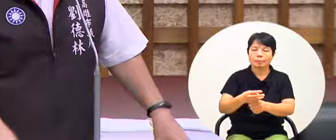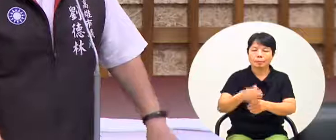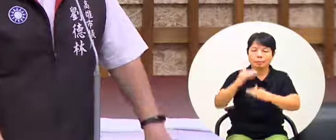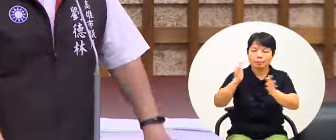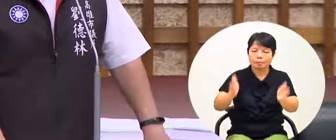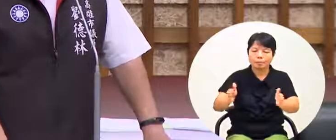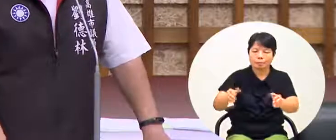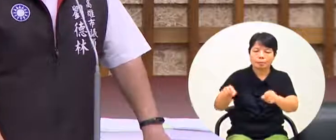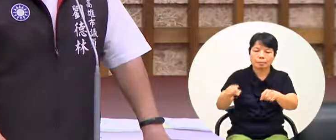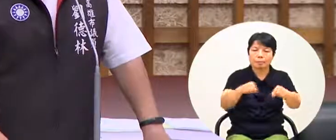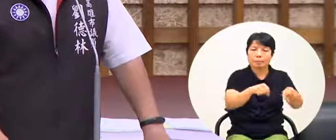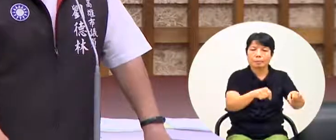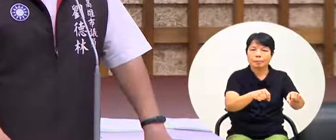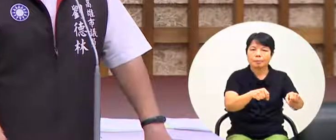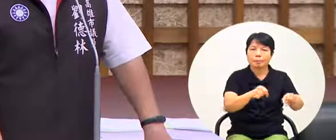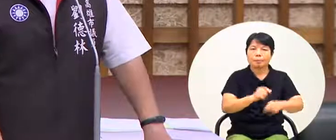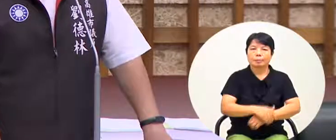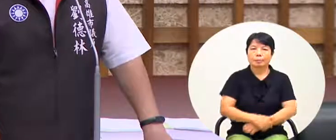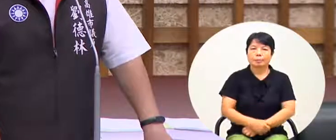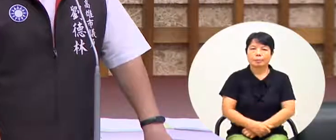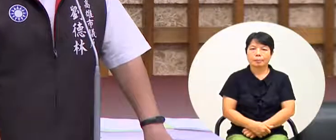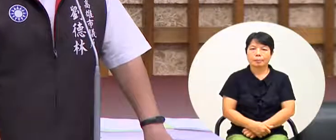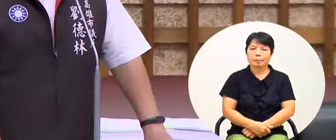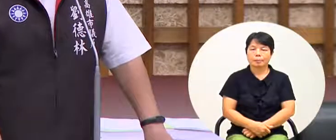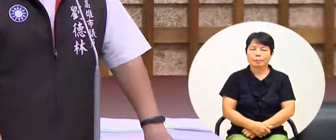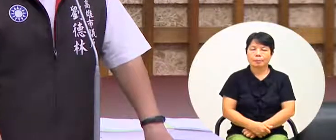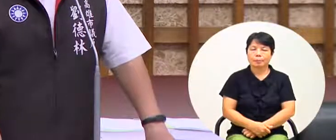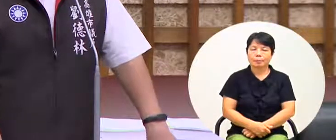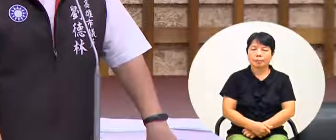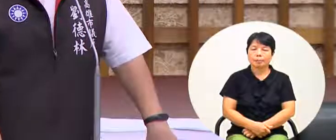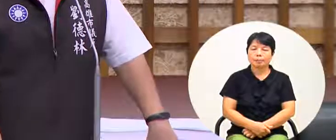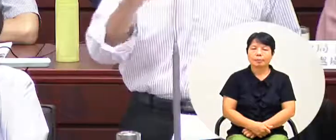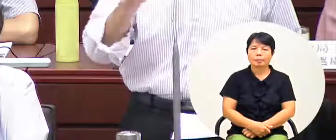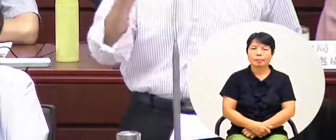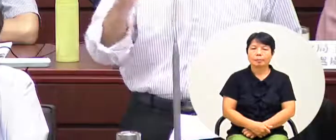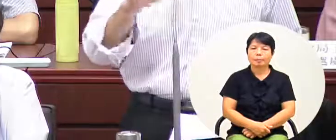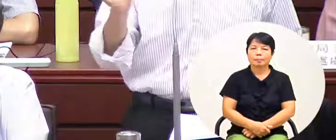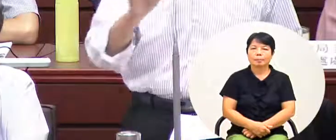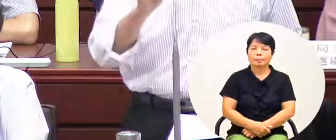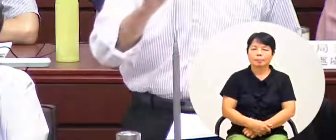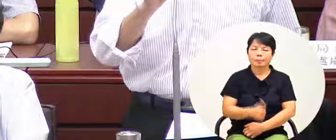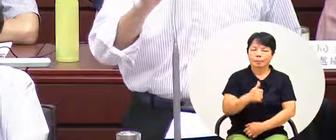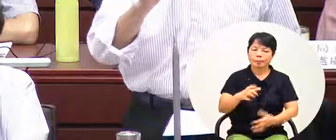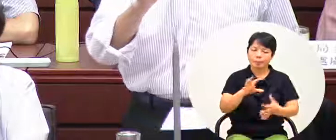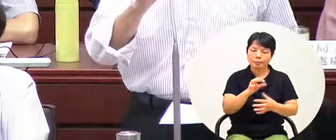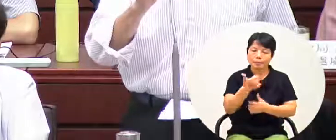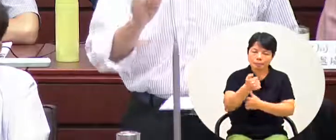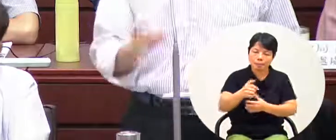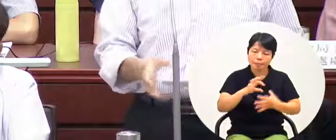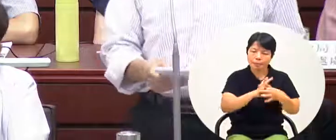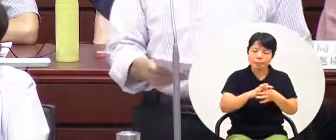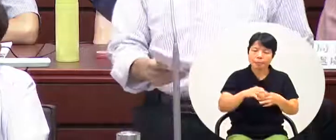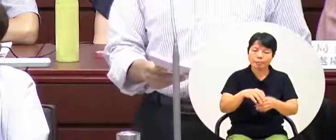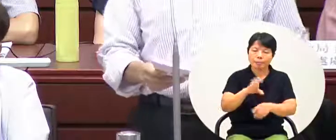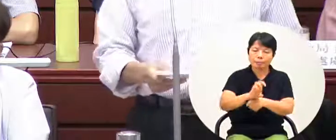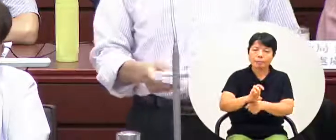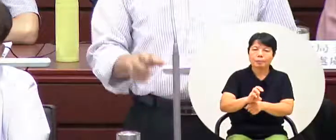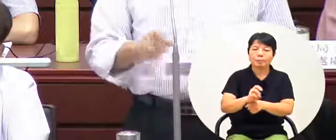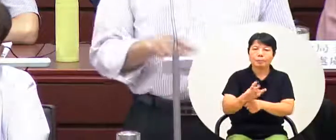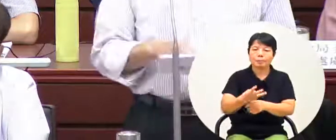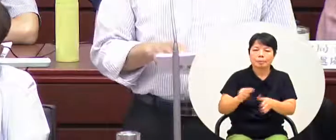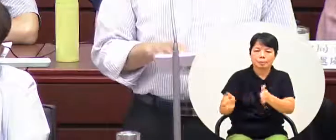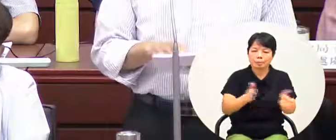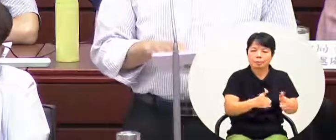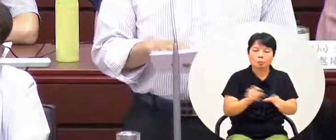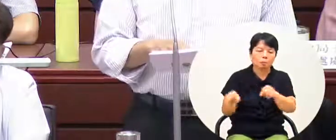黄局长，请耽误。 谢谢主席，谢谢刘远关心93期，没有落后啊。我们现在哈，